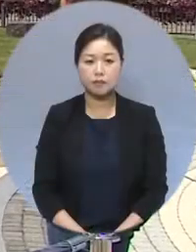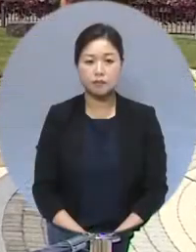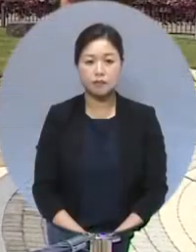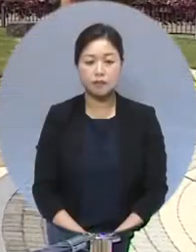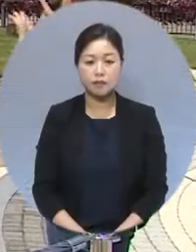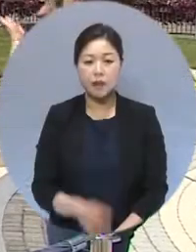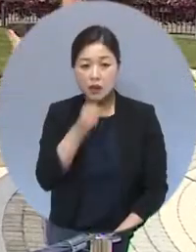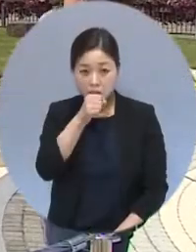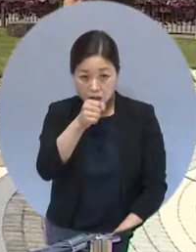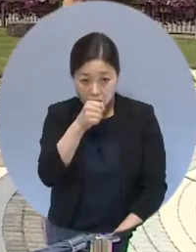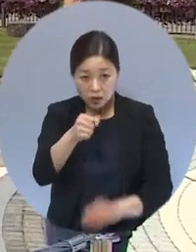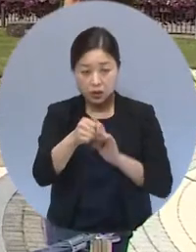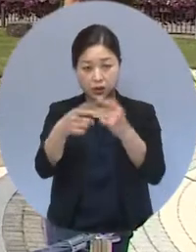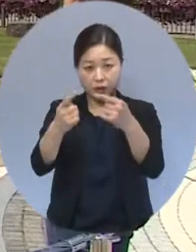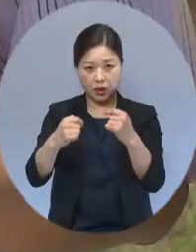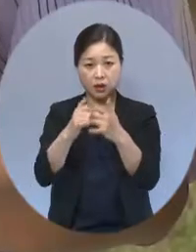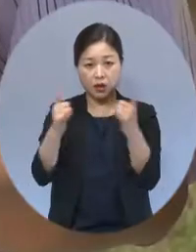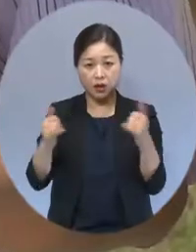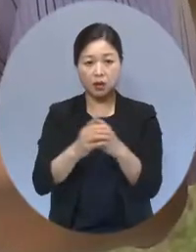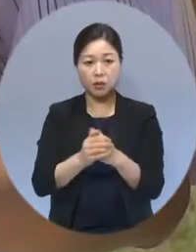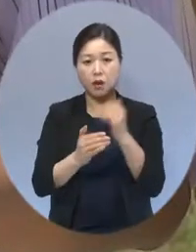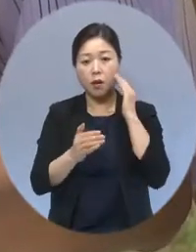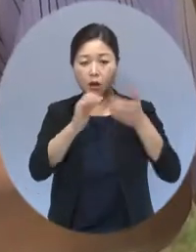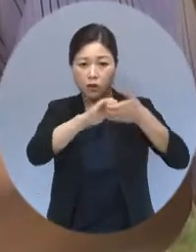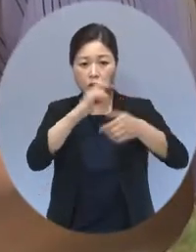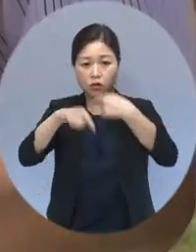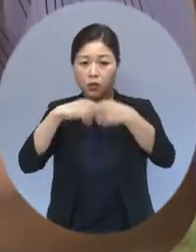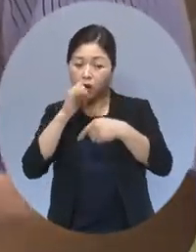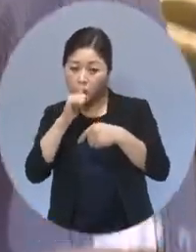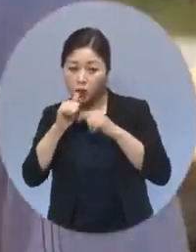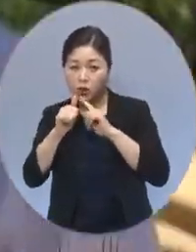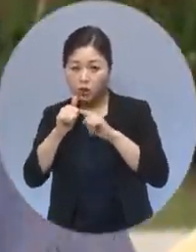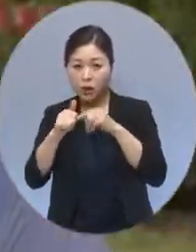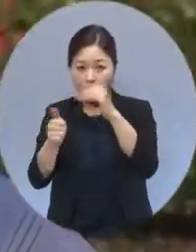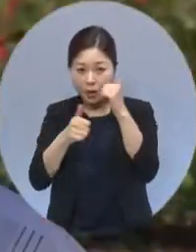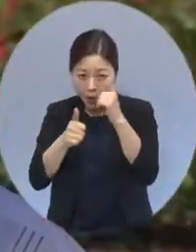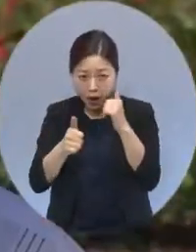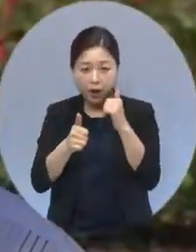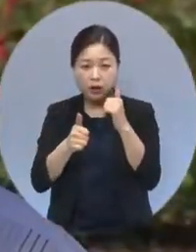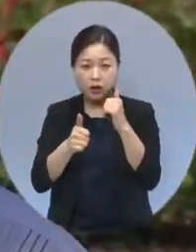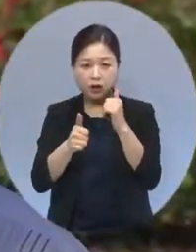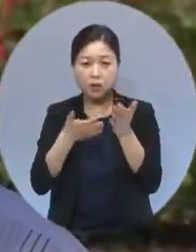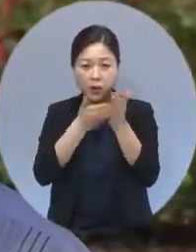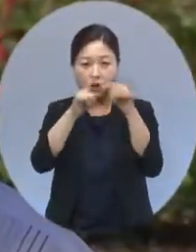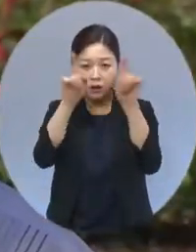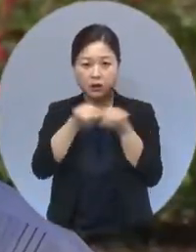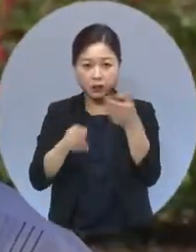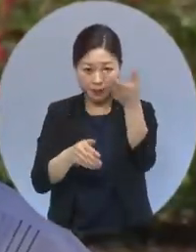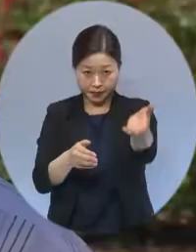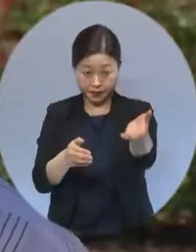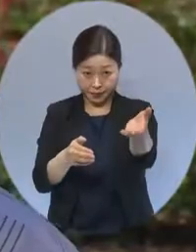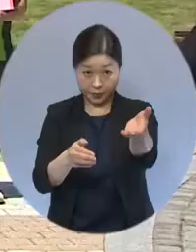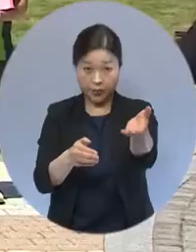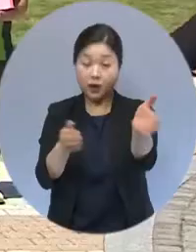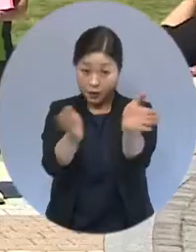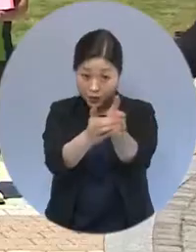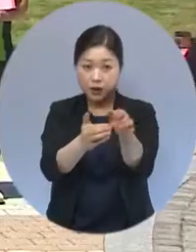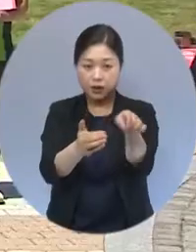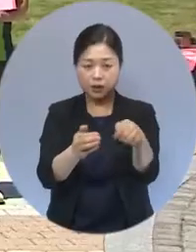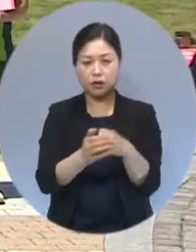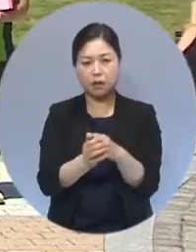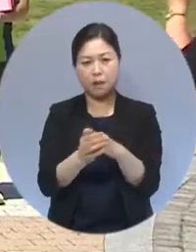기자회견 참가자들은 청와대에 수어 통역사 배치를 촉구하는 요청서를 전달하며 신속한 개선책 마련을